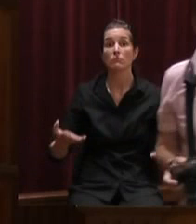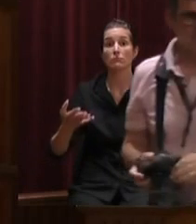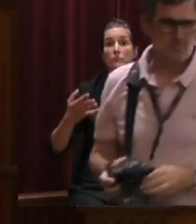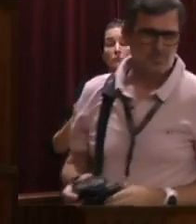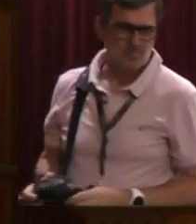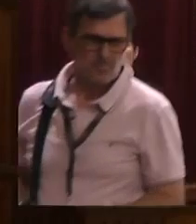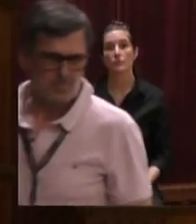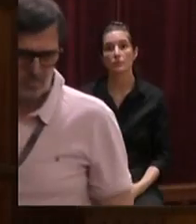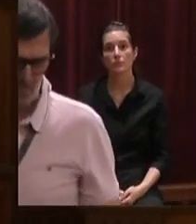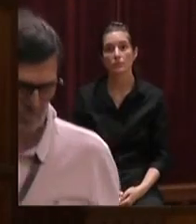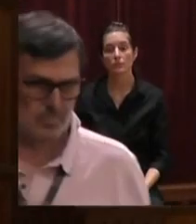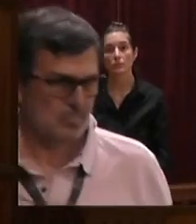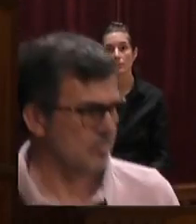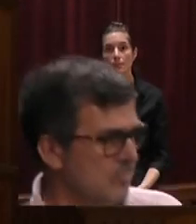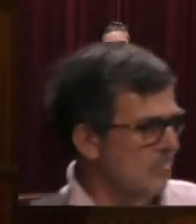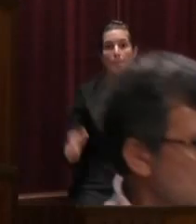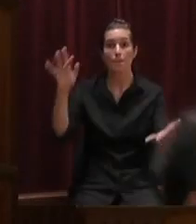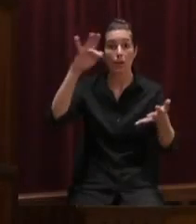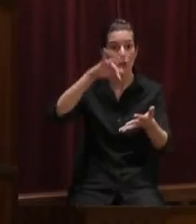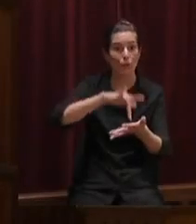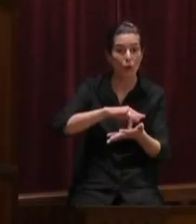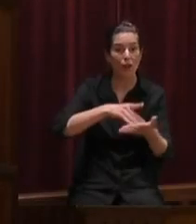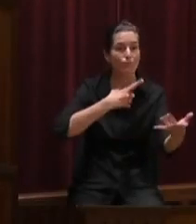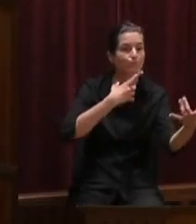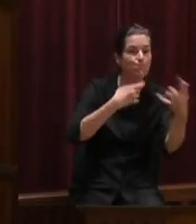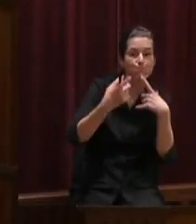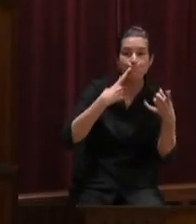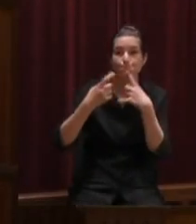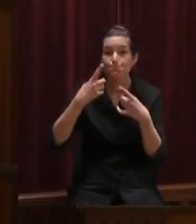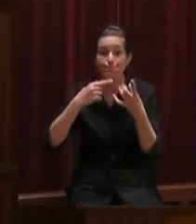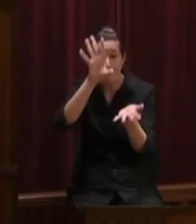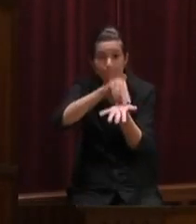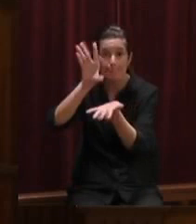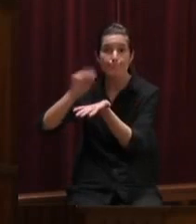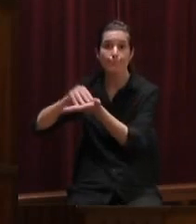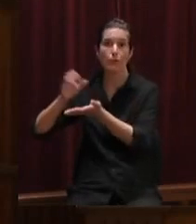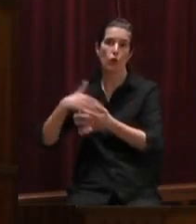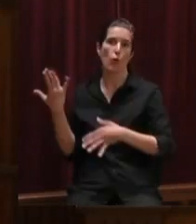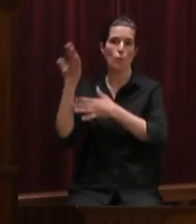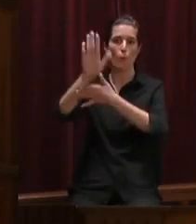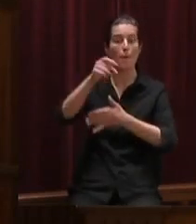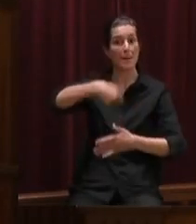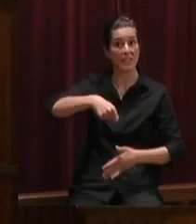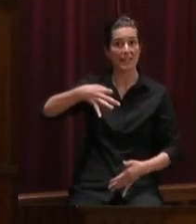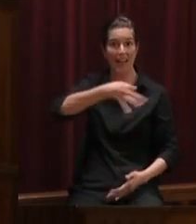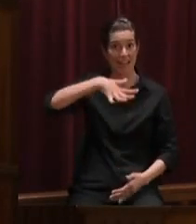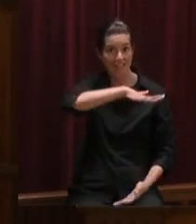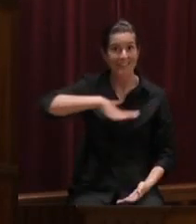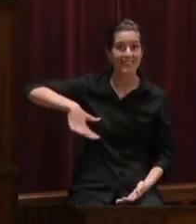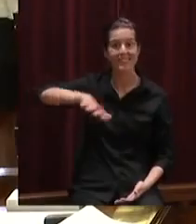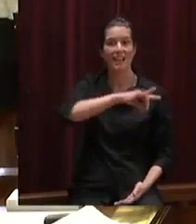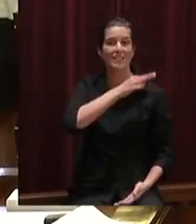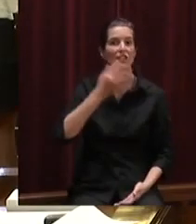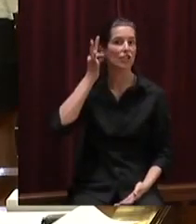fets aquestes consultes, propòs pel càrrec de presidenta de les Illes Balears a la senyora